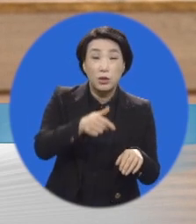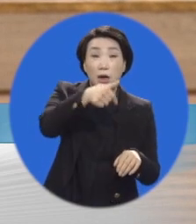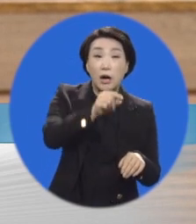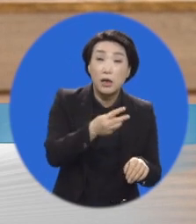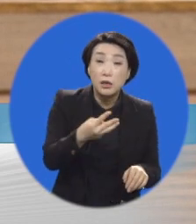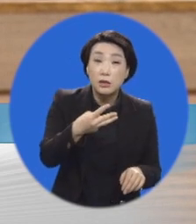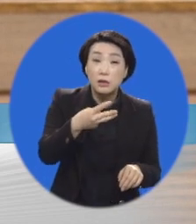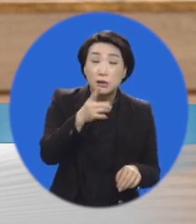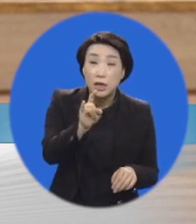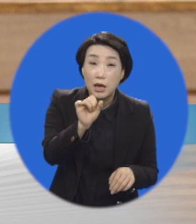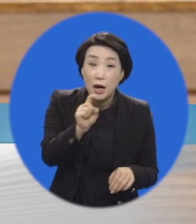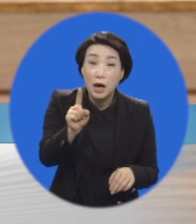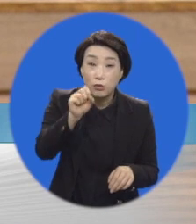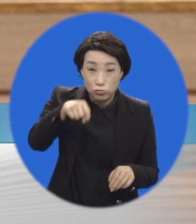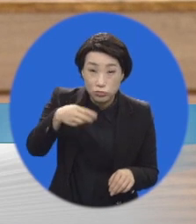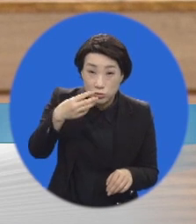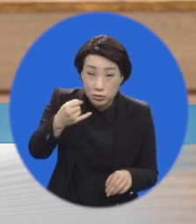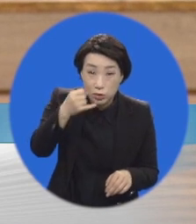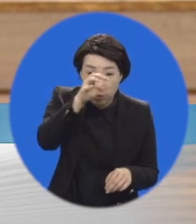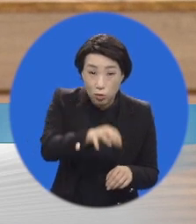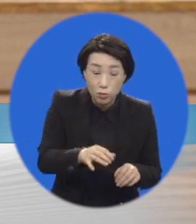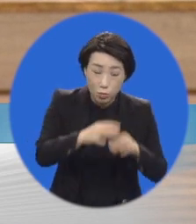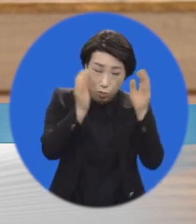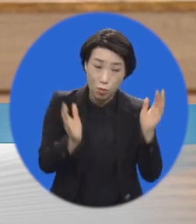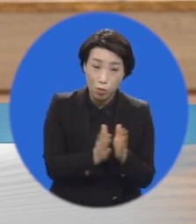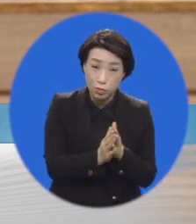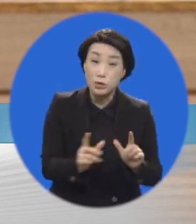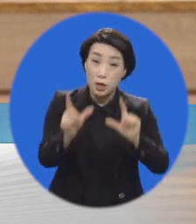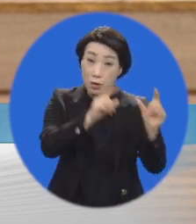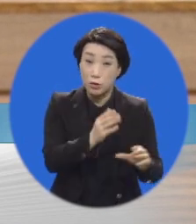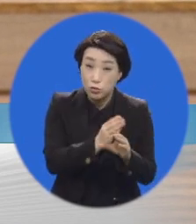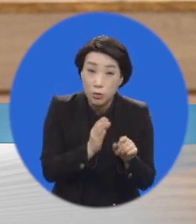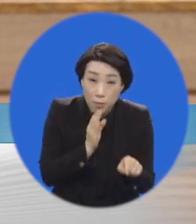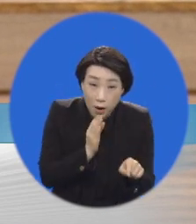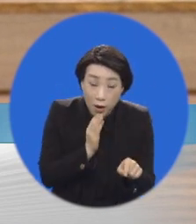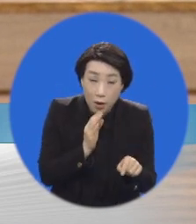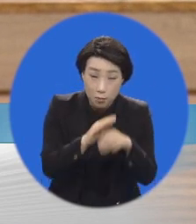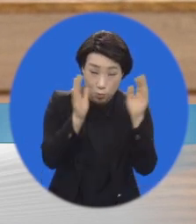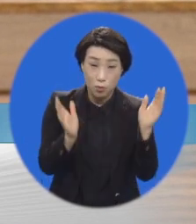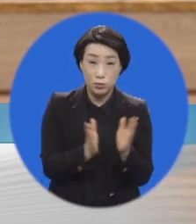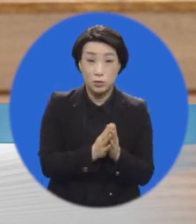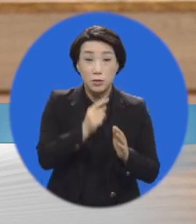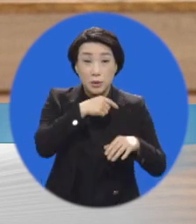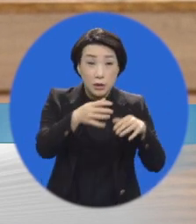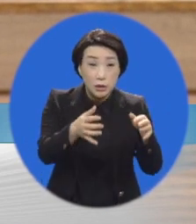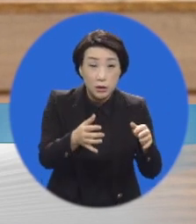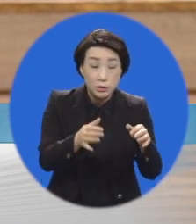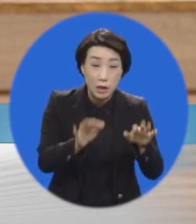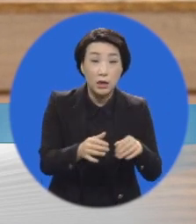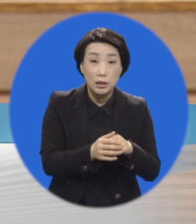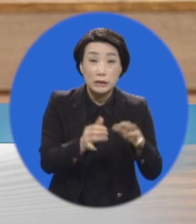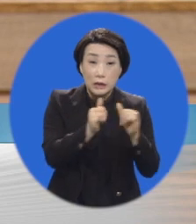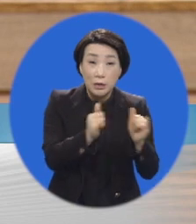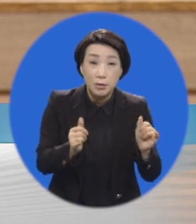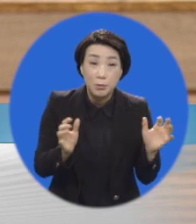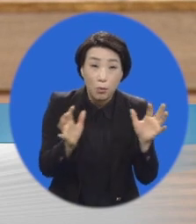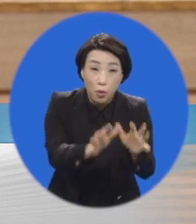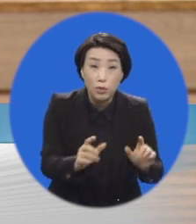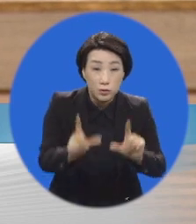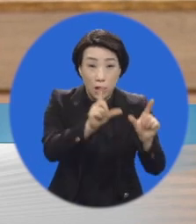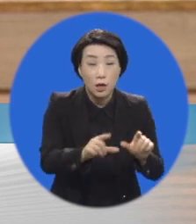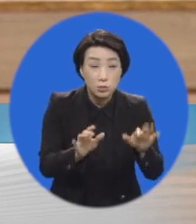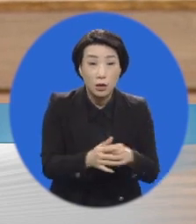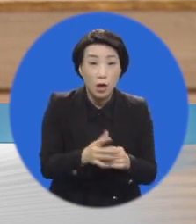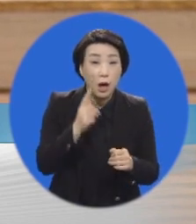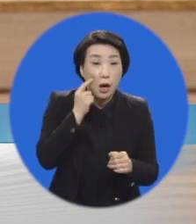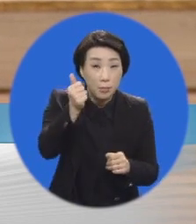그곳에서 모든 살림 기반을 닦고 모든 족속이 함께 살았는데 애비